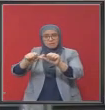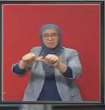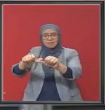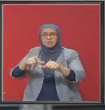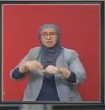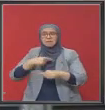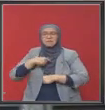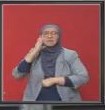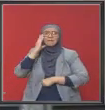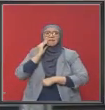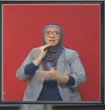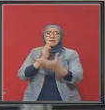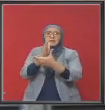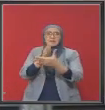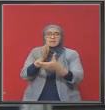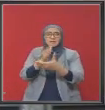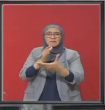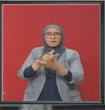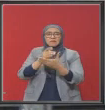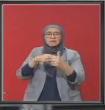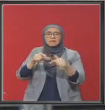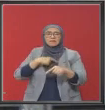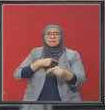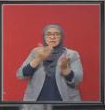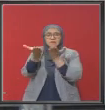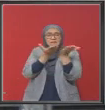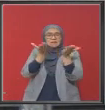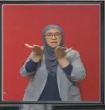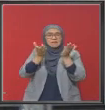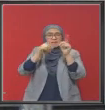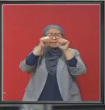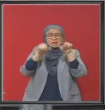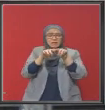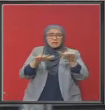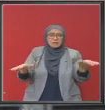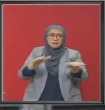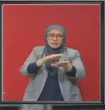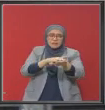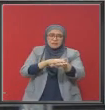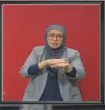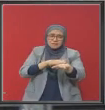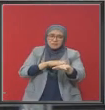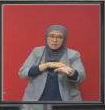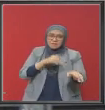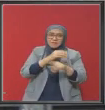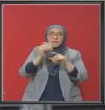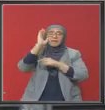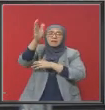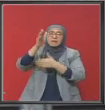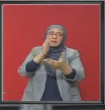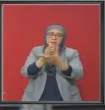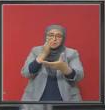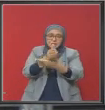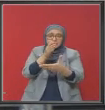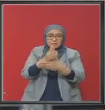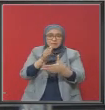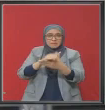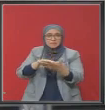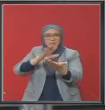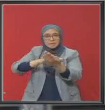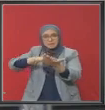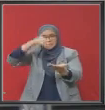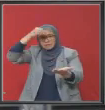gangguan ataupun mecapai entar yang terlalu perlahan ini akan menjejaskan Apa nama prestasi para